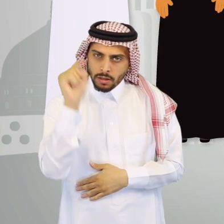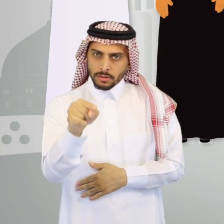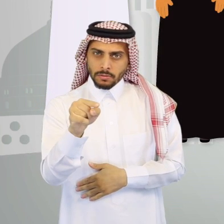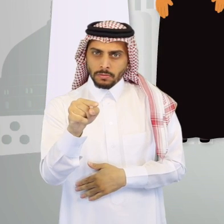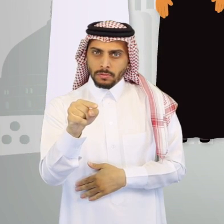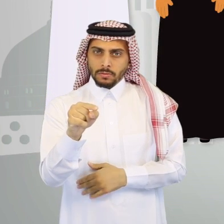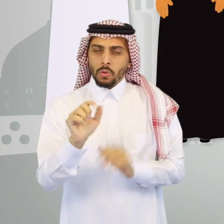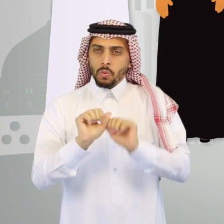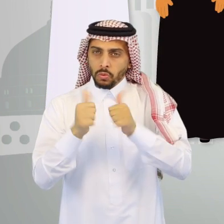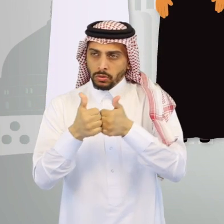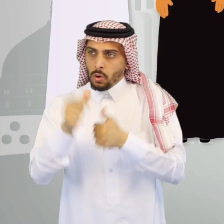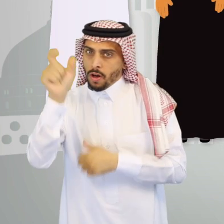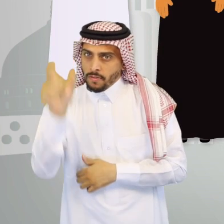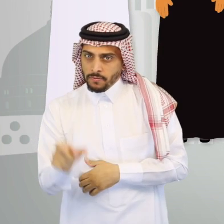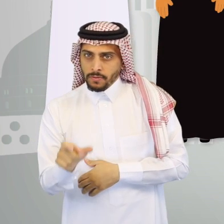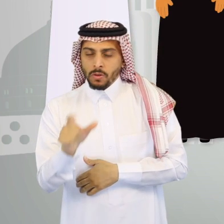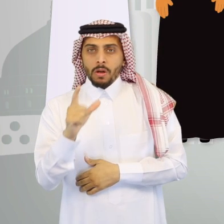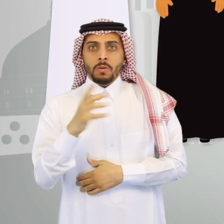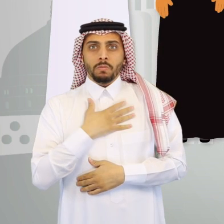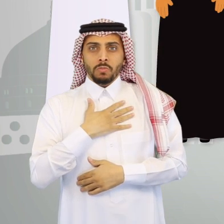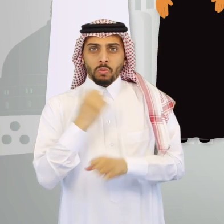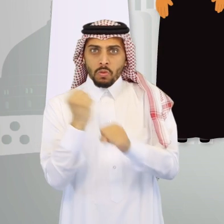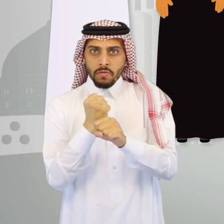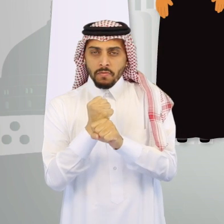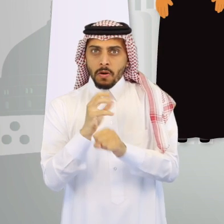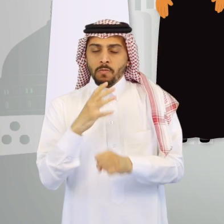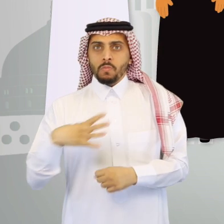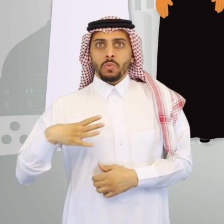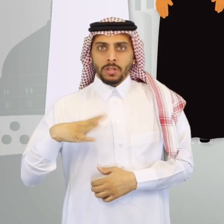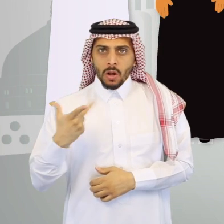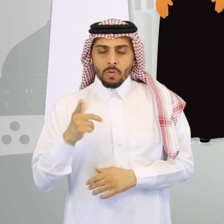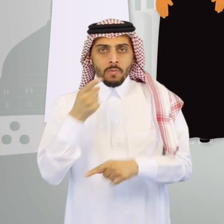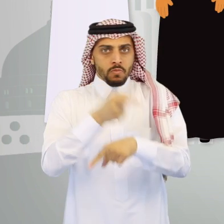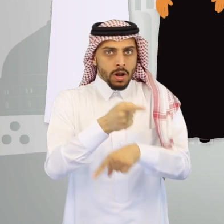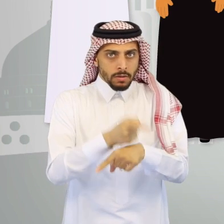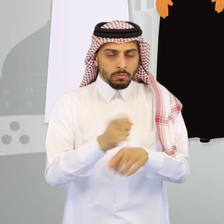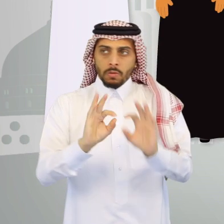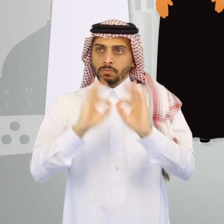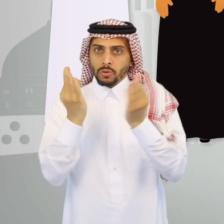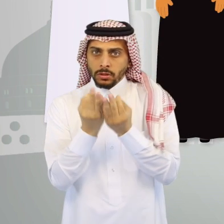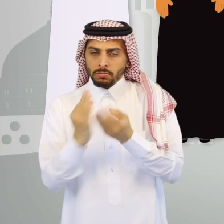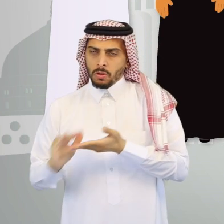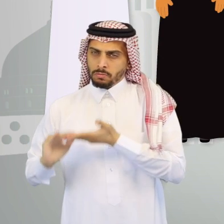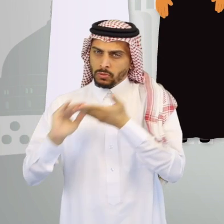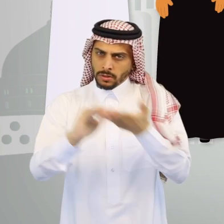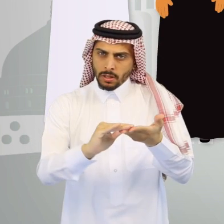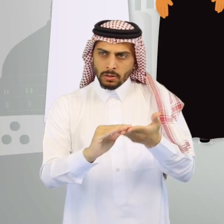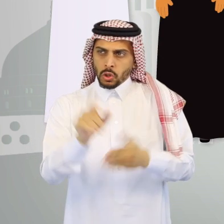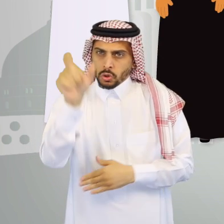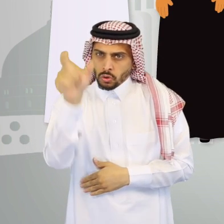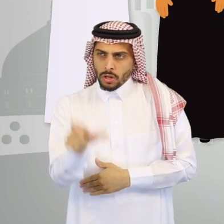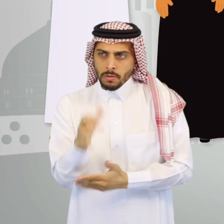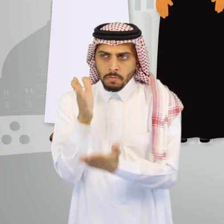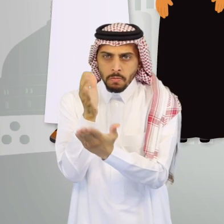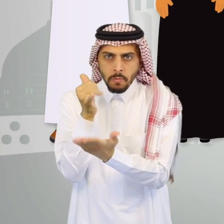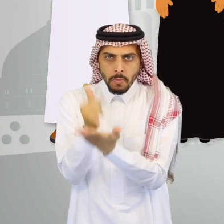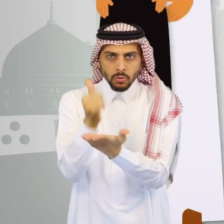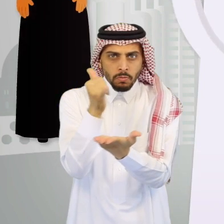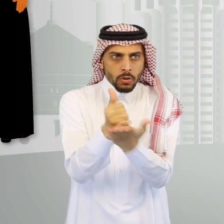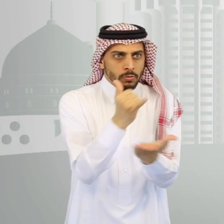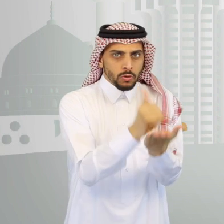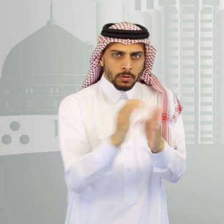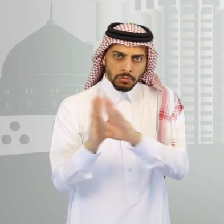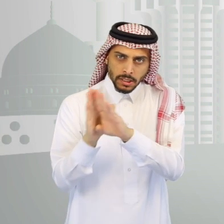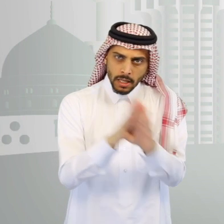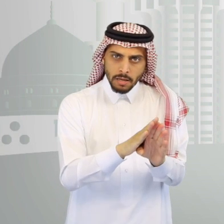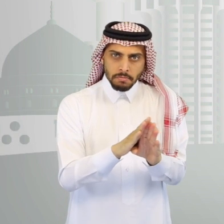الافراد والاسر وارباب العمل والمعلمين والمجتمعات ان يؤدوا جميعا الادوار المطلوبه منهم